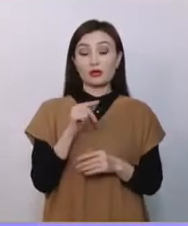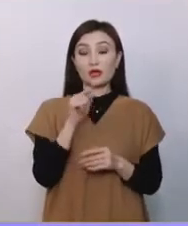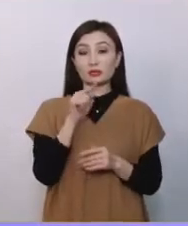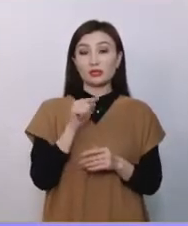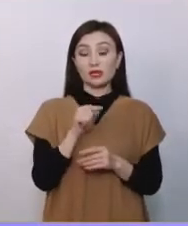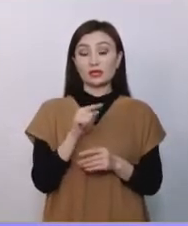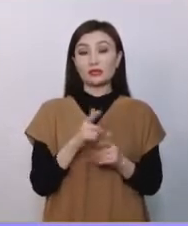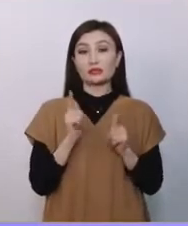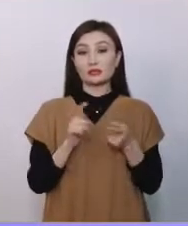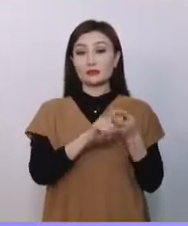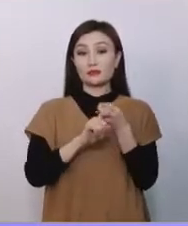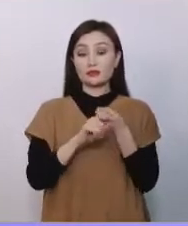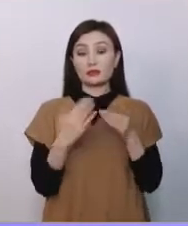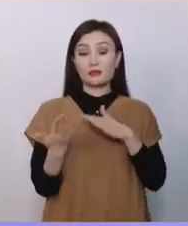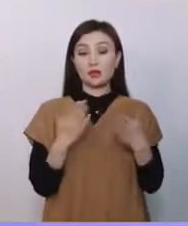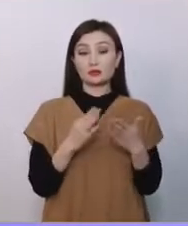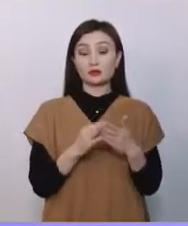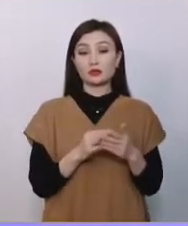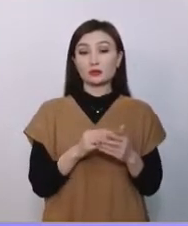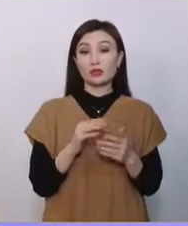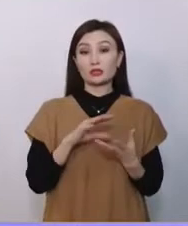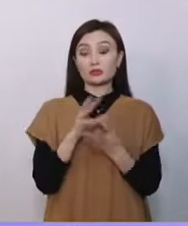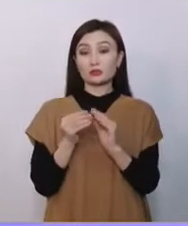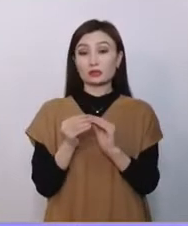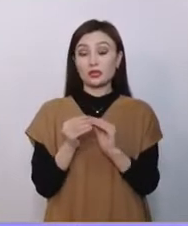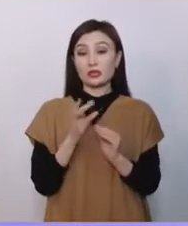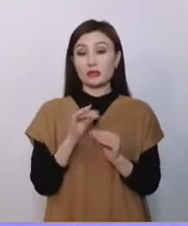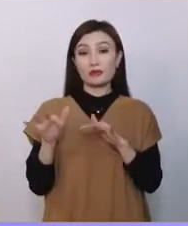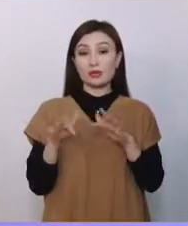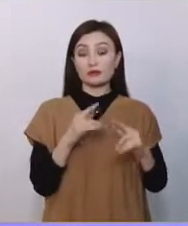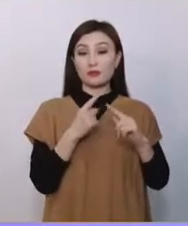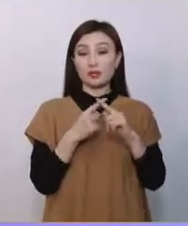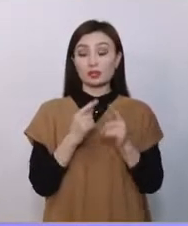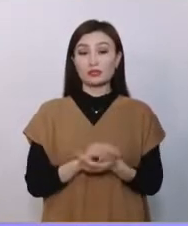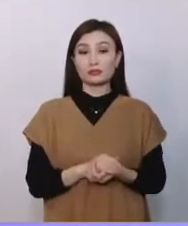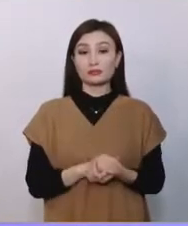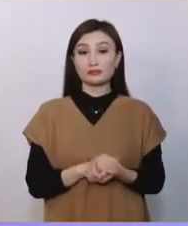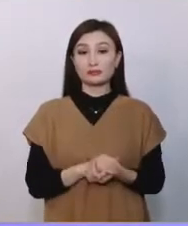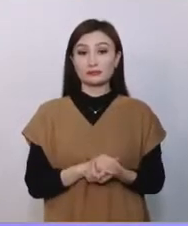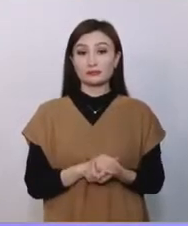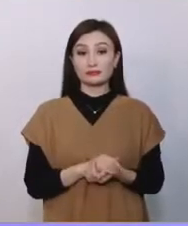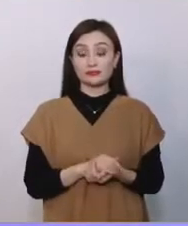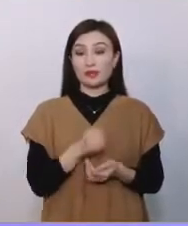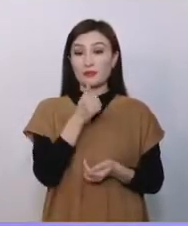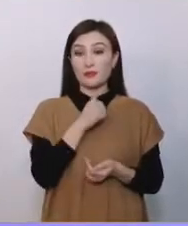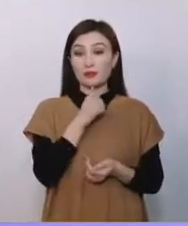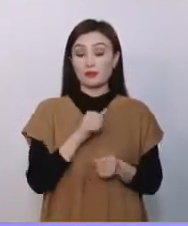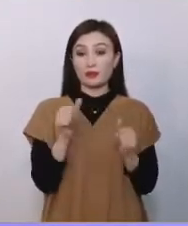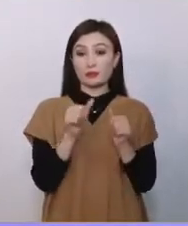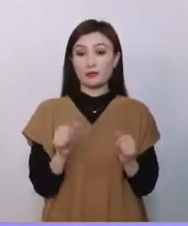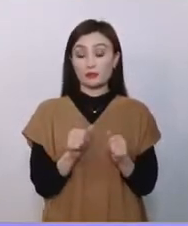основаны на связи между компонентами и результатом действия умножения попробуем сформулировать